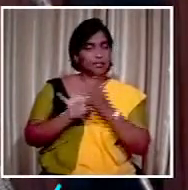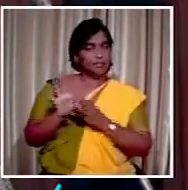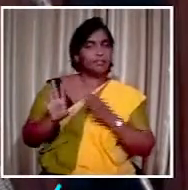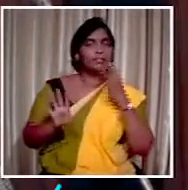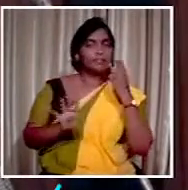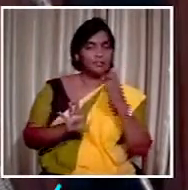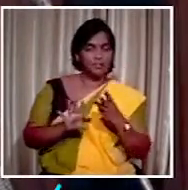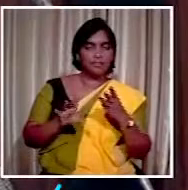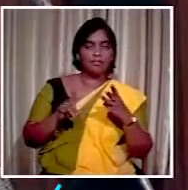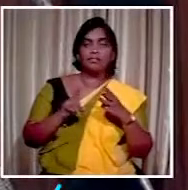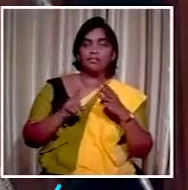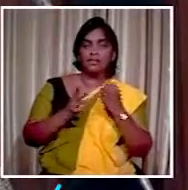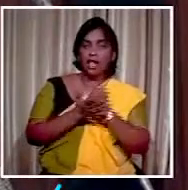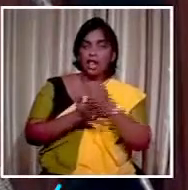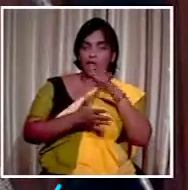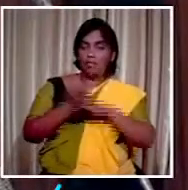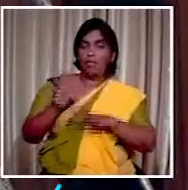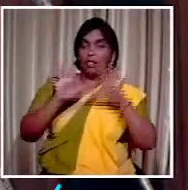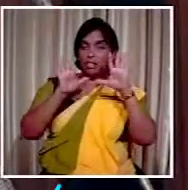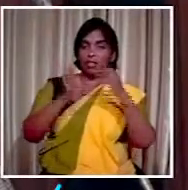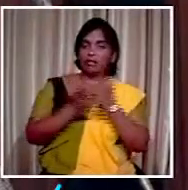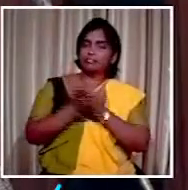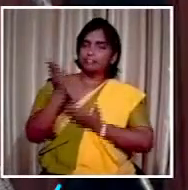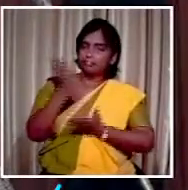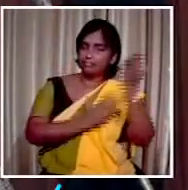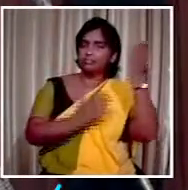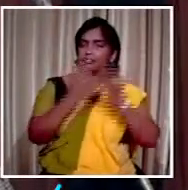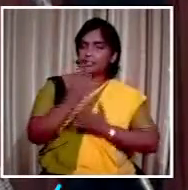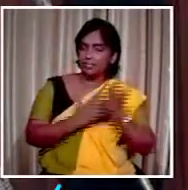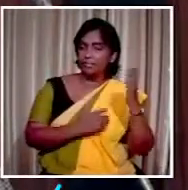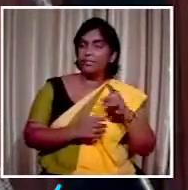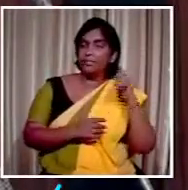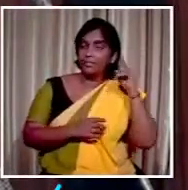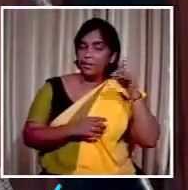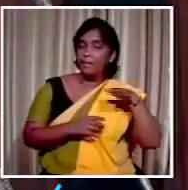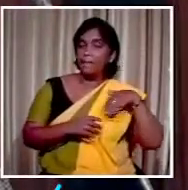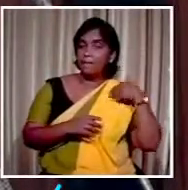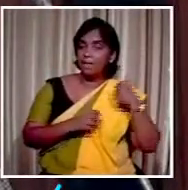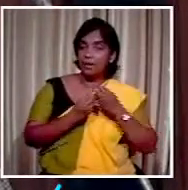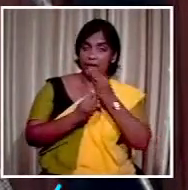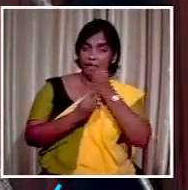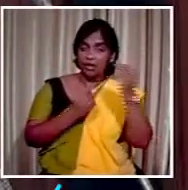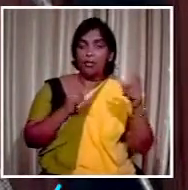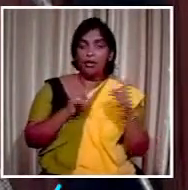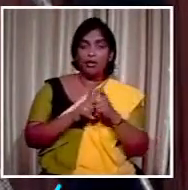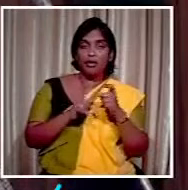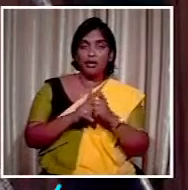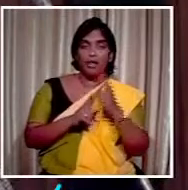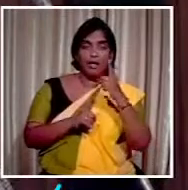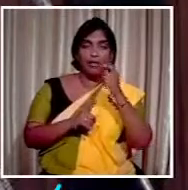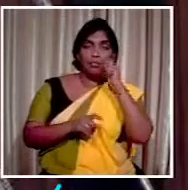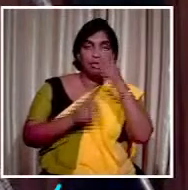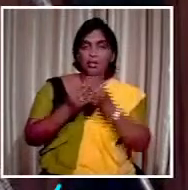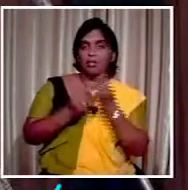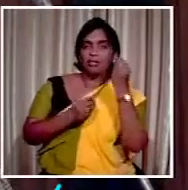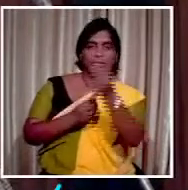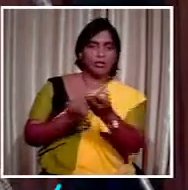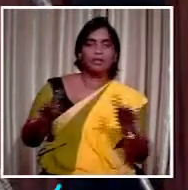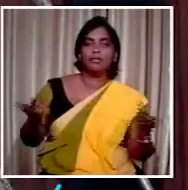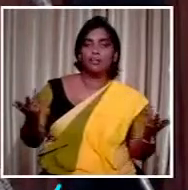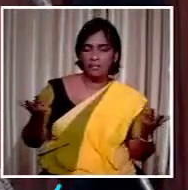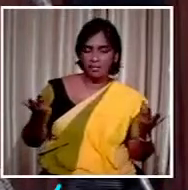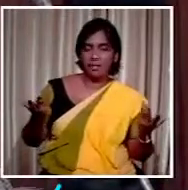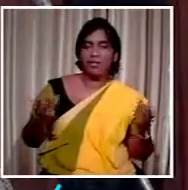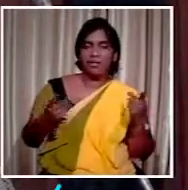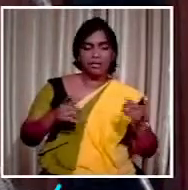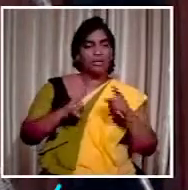ඇතුළත ලියුම් 10කට වැඩිය ලියනවා. ඒ ප්‍රදානය කරයි කියපු එක ඩොලරයක්වත් මේ වින්දිතයන්ට ලැබිලා නැහැ. ඒක